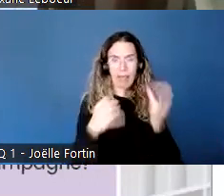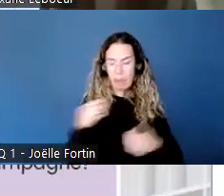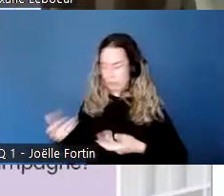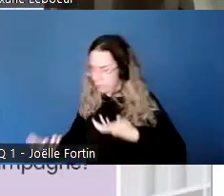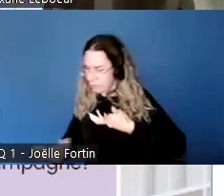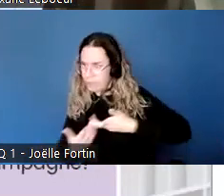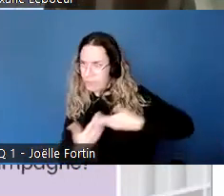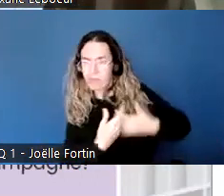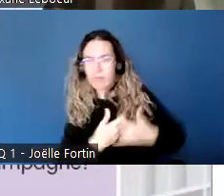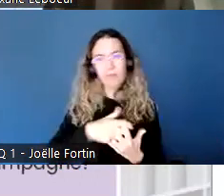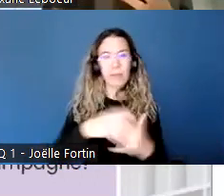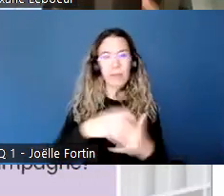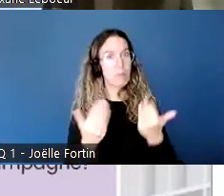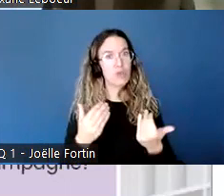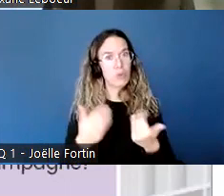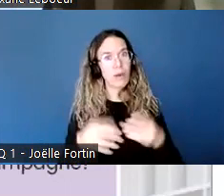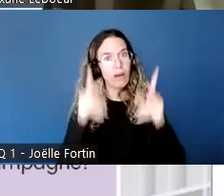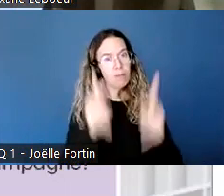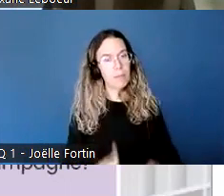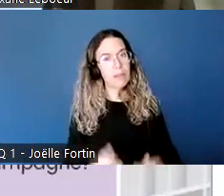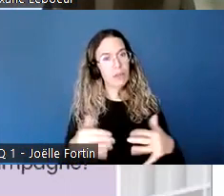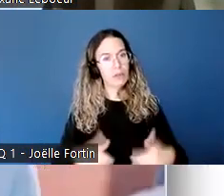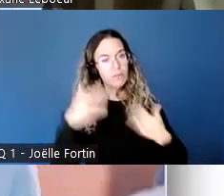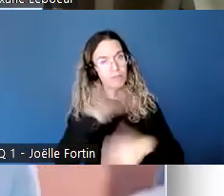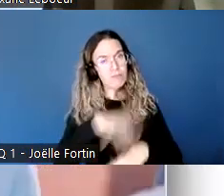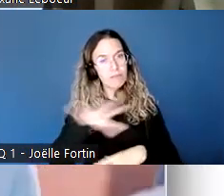ça réponde aux besoins des résidents et des résidences.